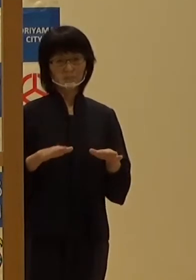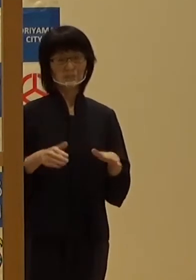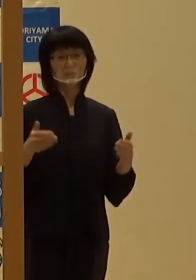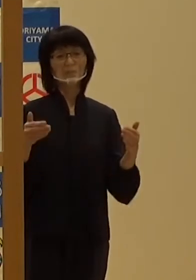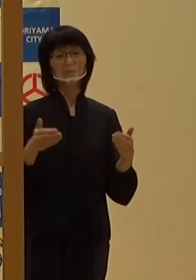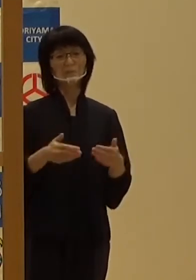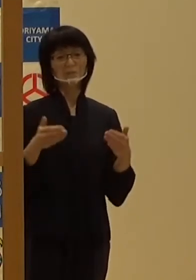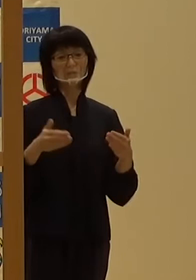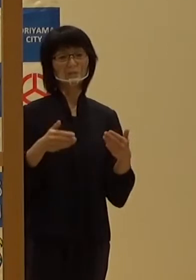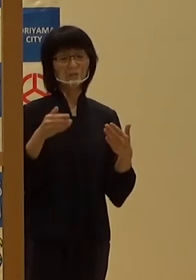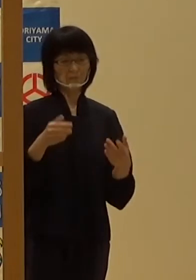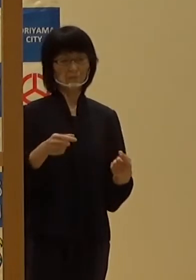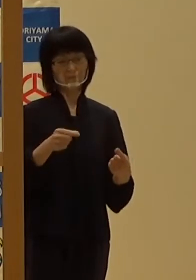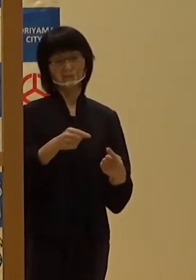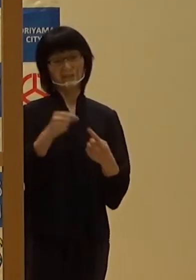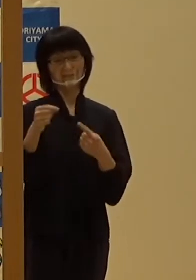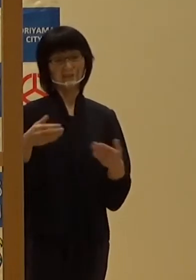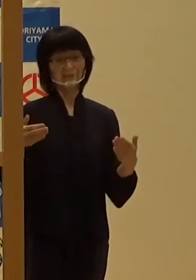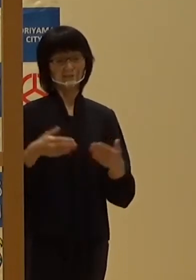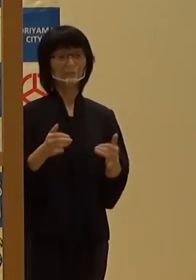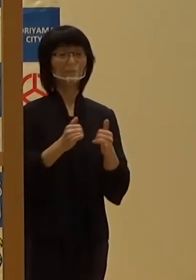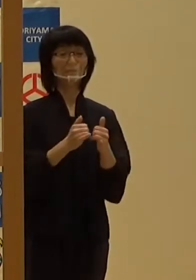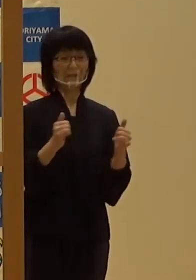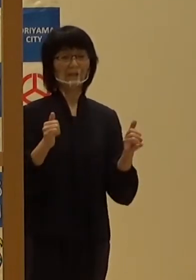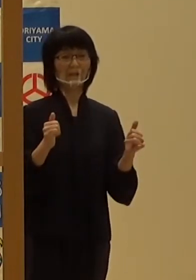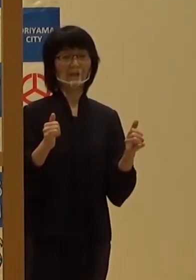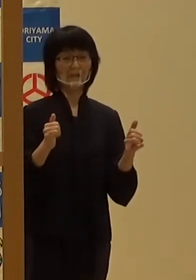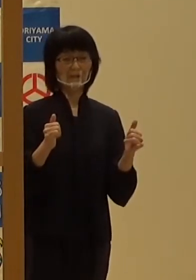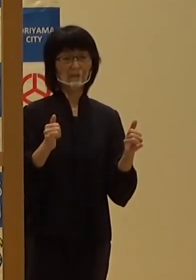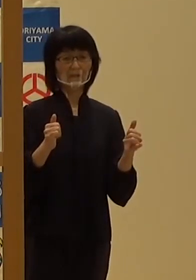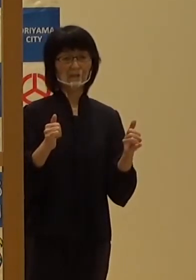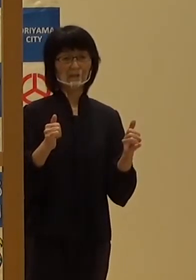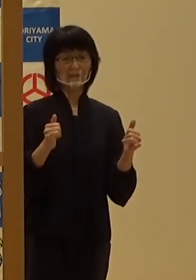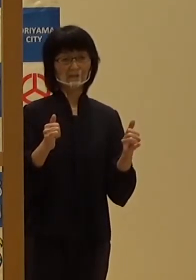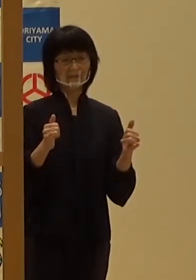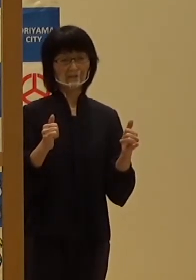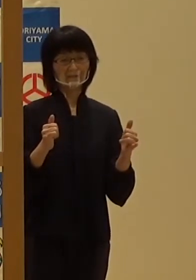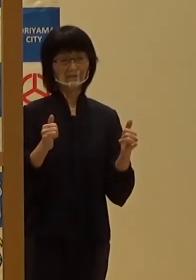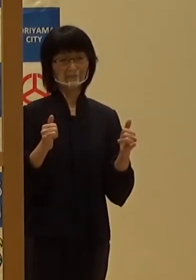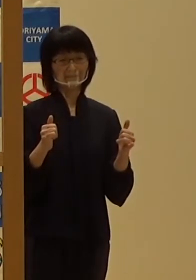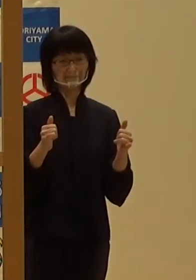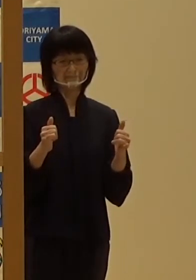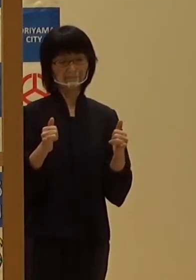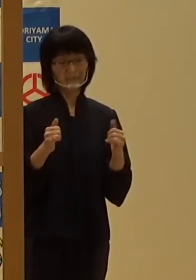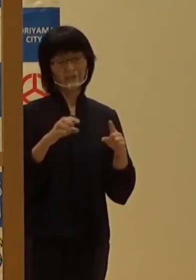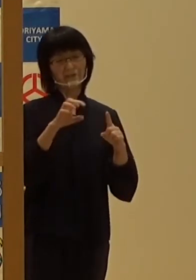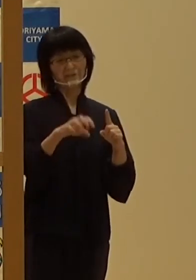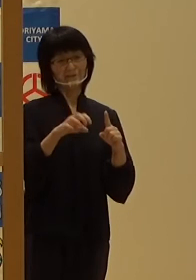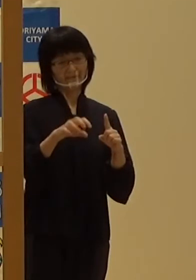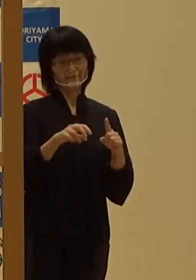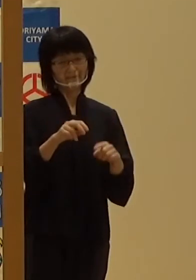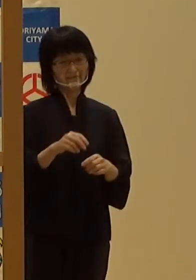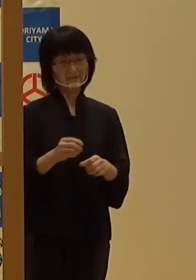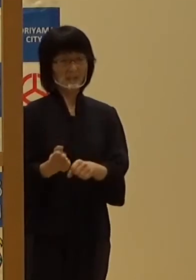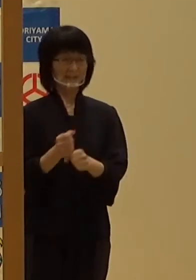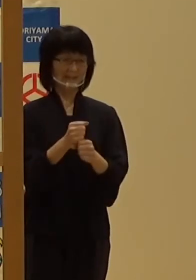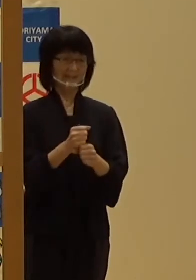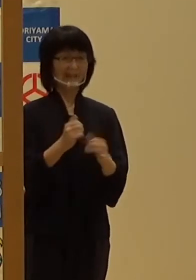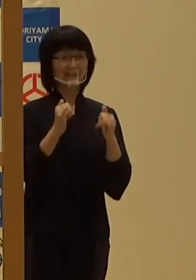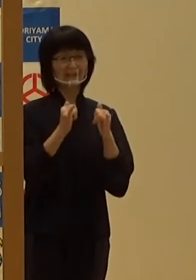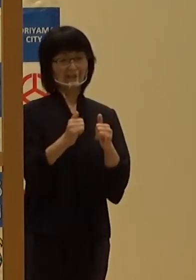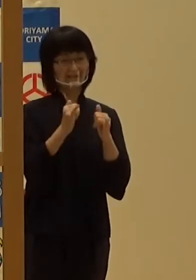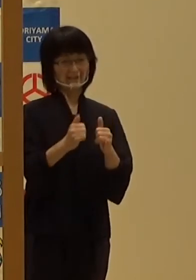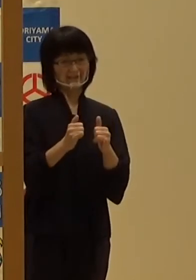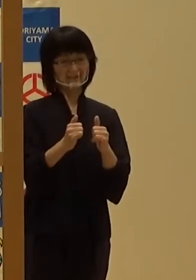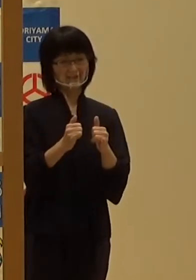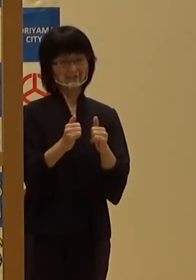者として選定した事業所においてはですね、李海西山歴史を未来へつなぐ、未来と書い